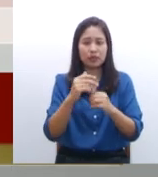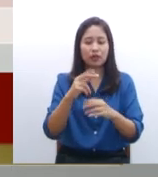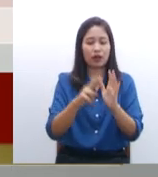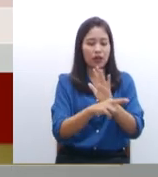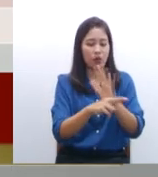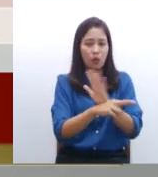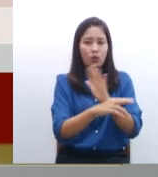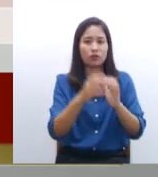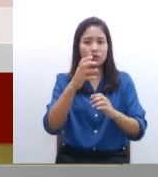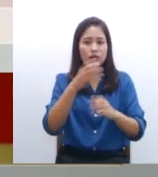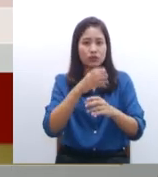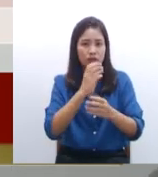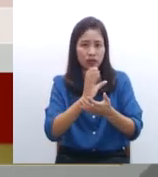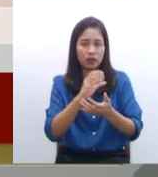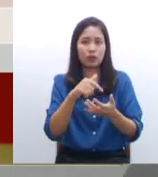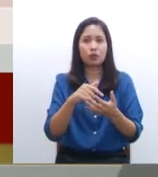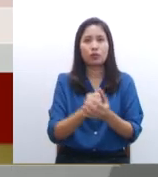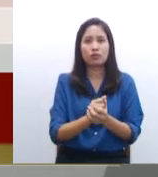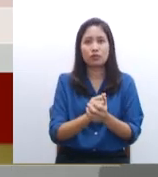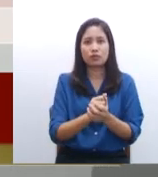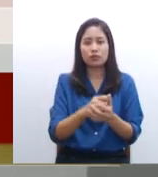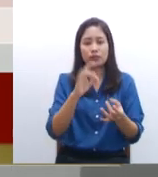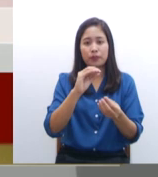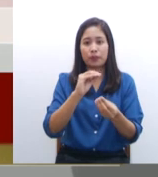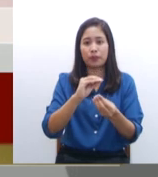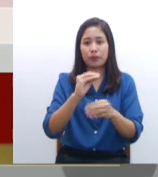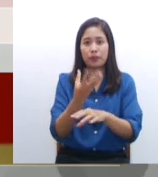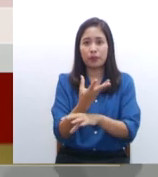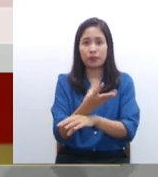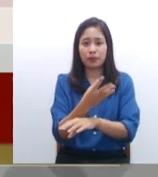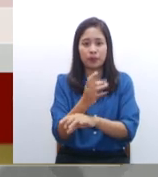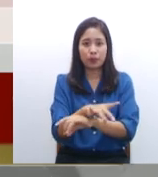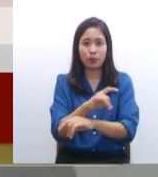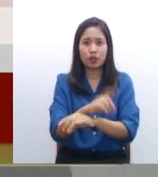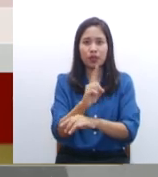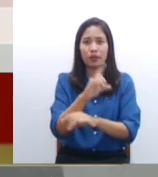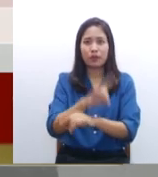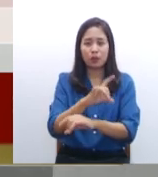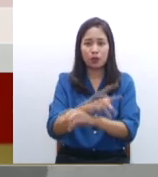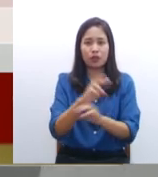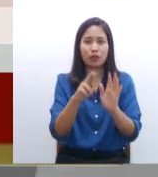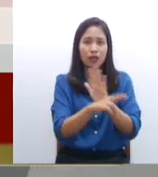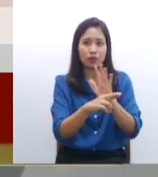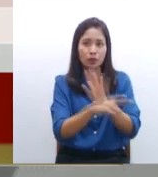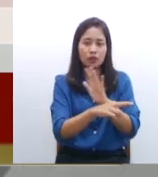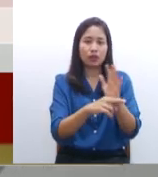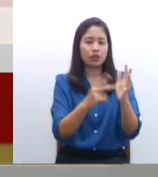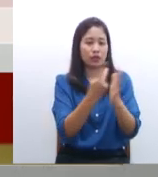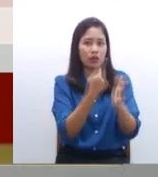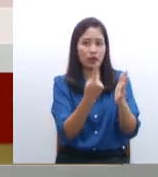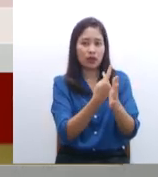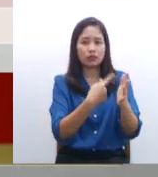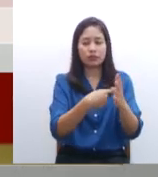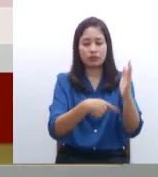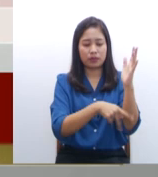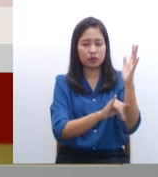วเพชรบุรีประกอบไปด้วยเพชรบุรีราชบุรีกาญจนบุรีประจวบคีรีขันธ์สมุทรสงคร